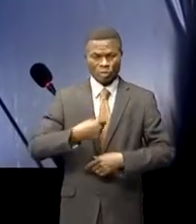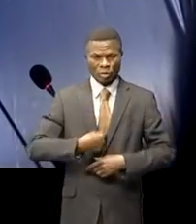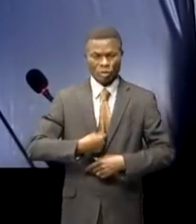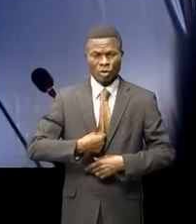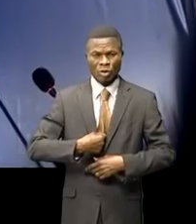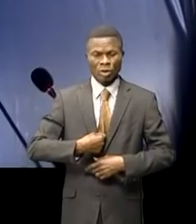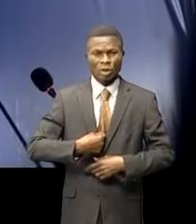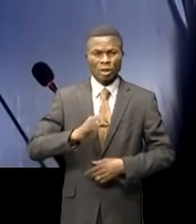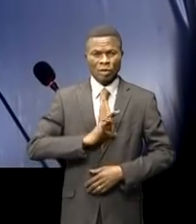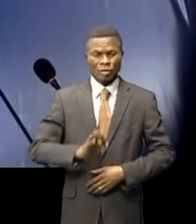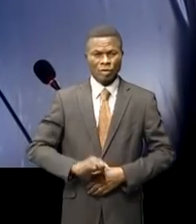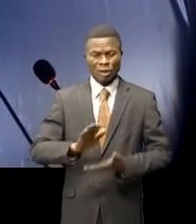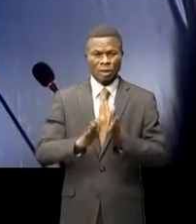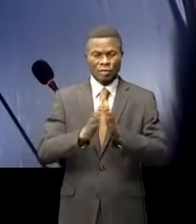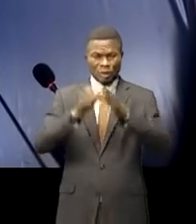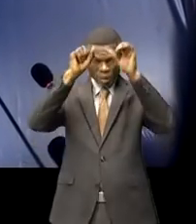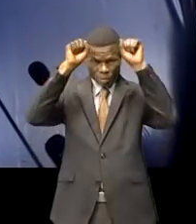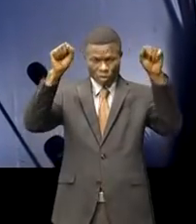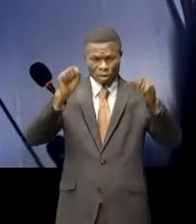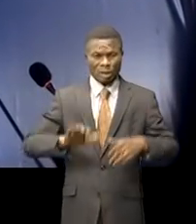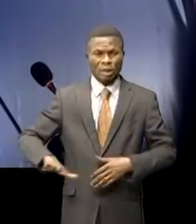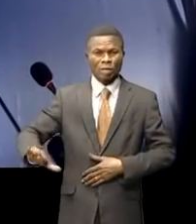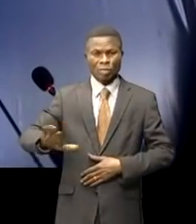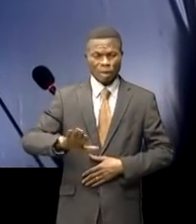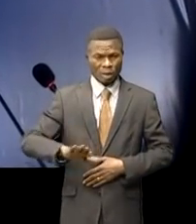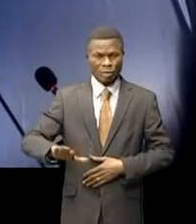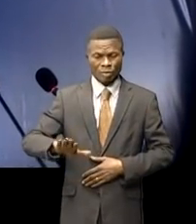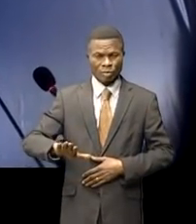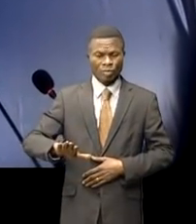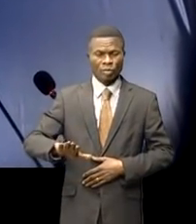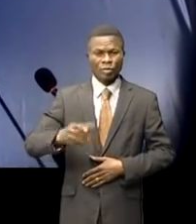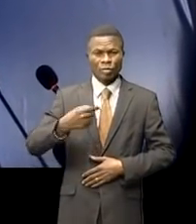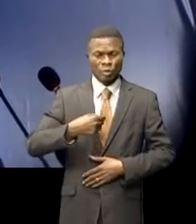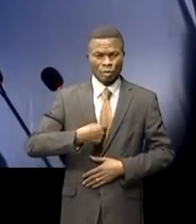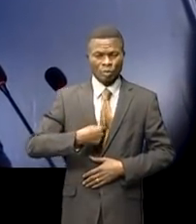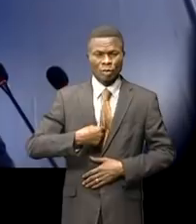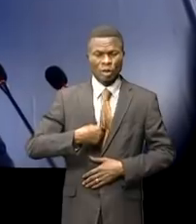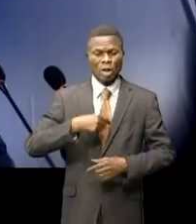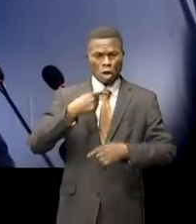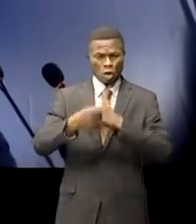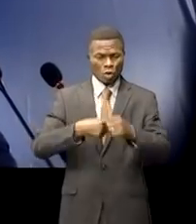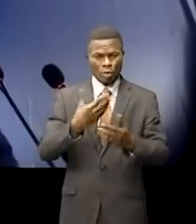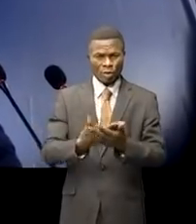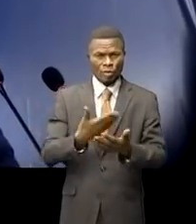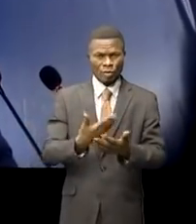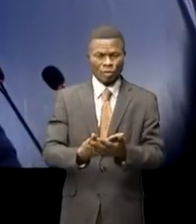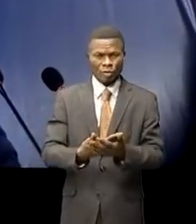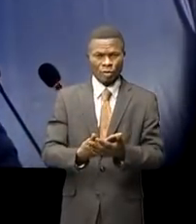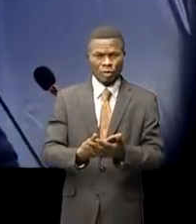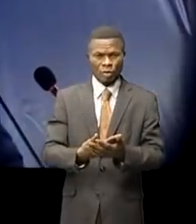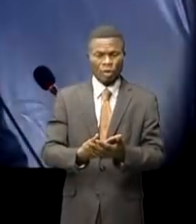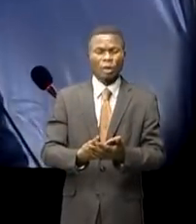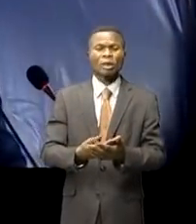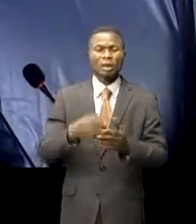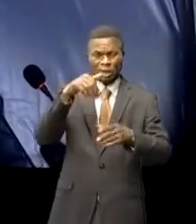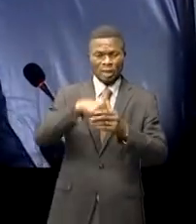à la magistrature suprême j'ai très vite déclenché ce qui est d'ailleurs constitutionnel